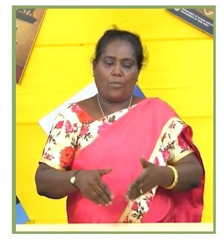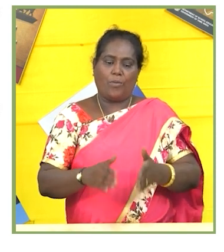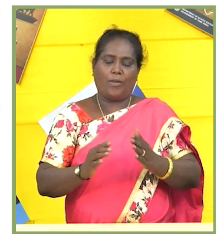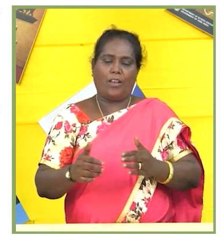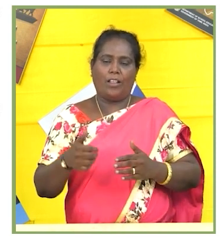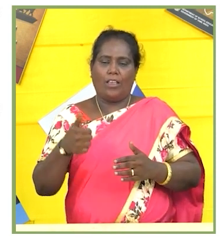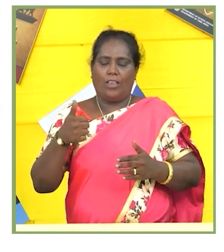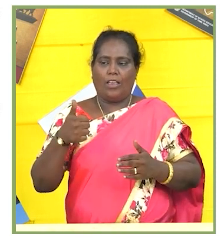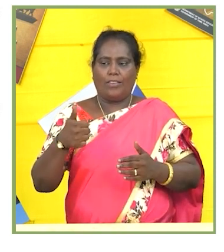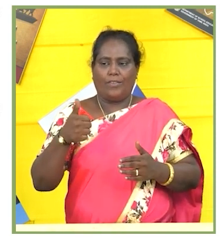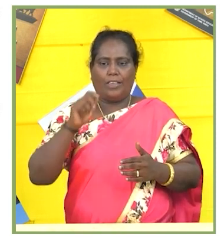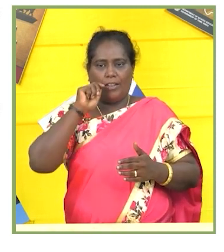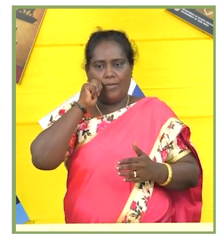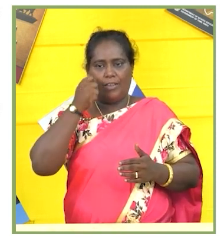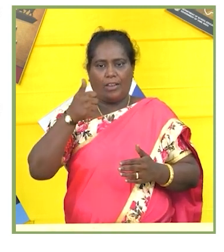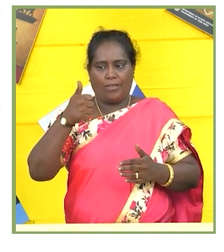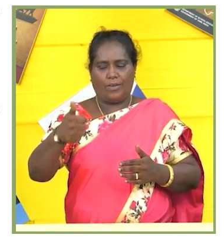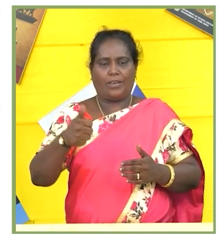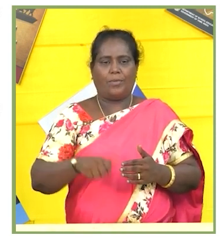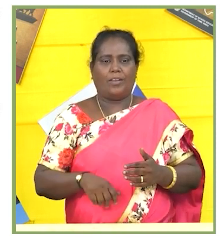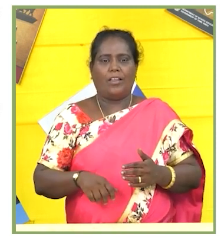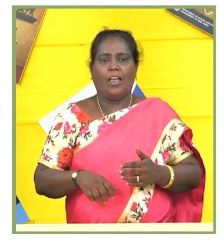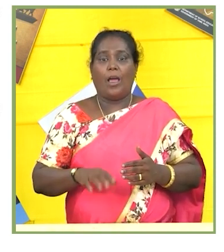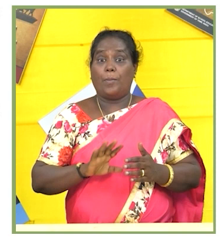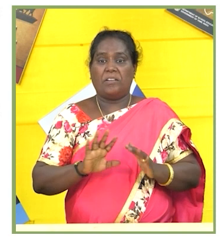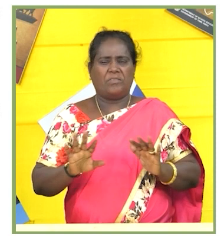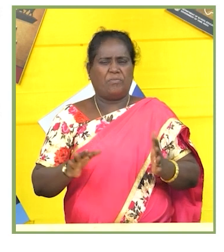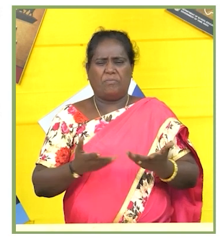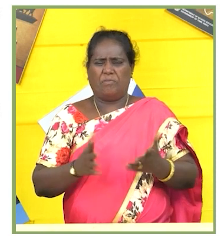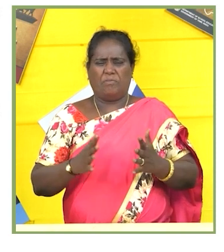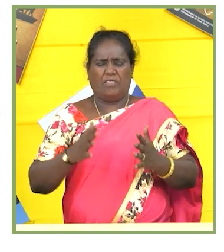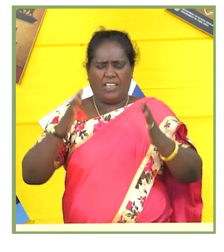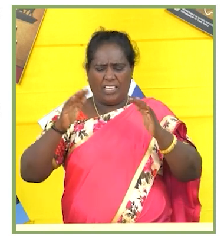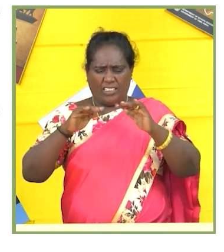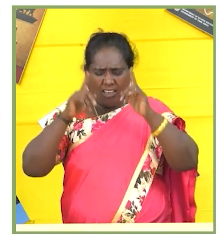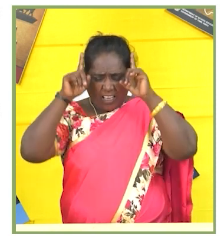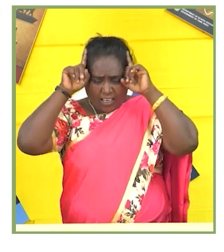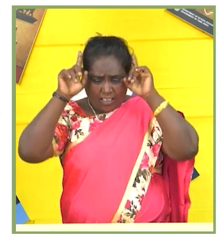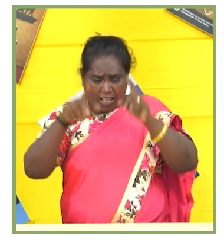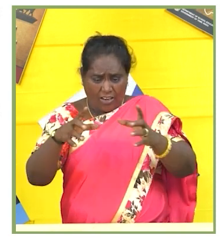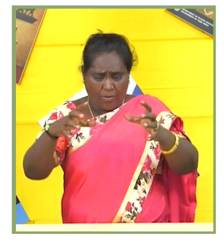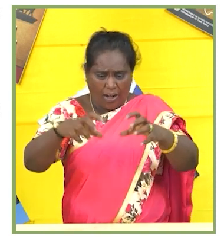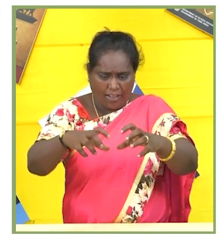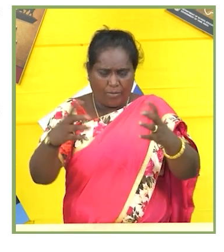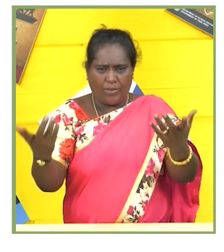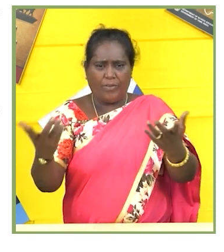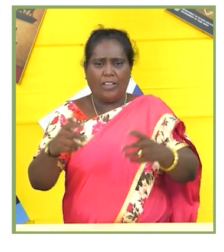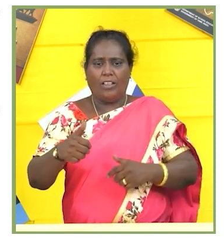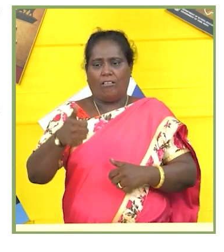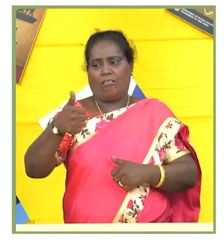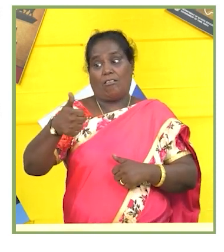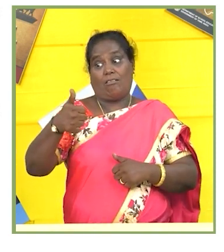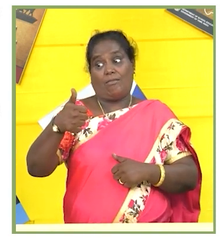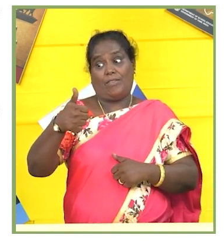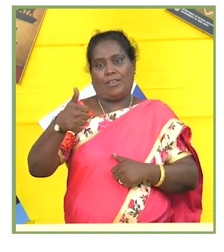குறிப்பிட்ட தூரம் செல்ல வேண்டும். அவ்வாறு சென்றால் அவ்வீரரே வெற்றியாளர் பட்டத்தை தட்டிச் செல்வார். காளையை